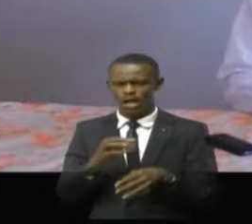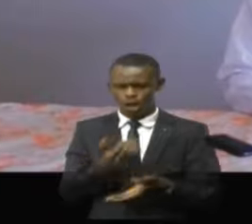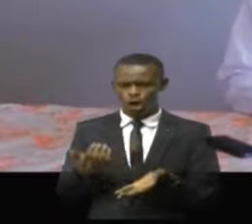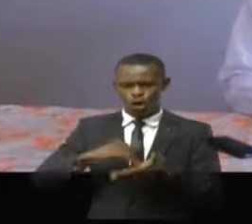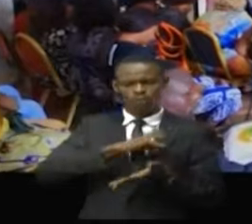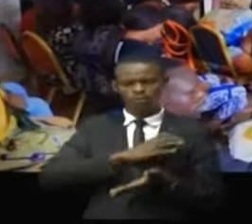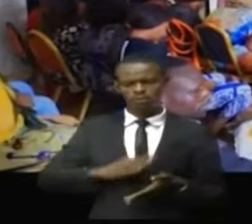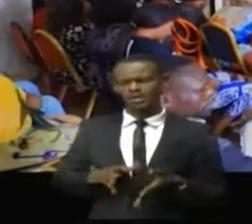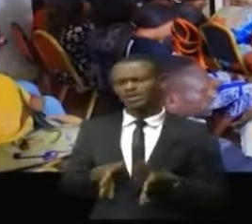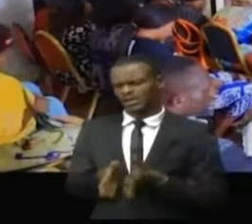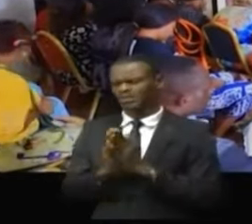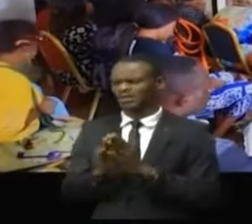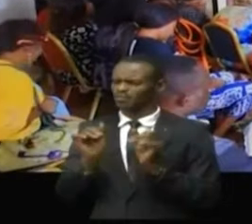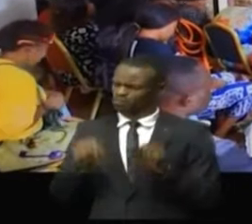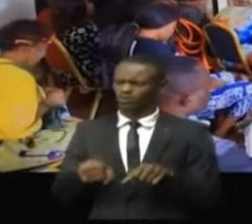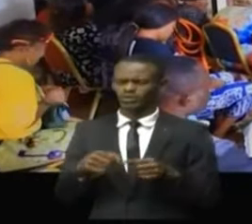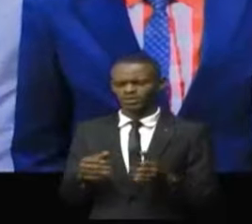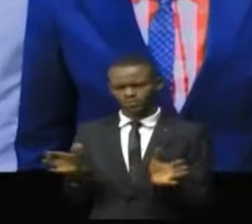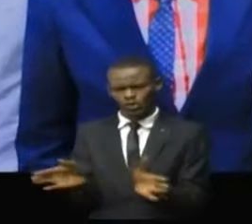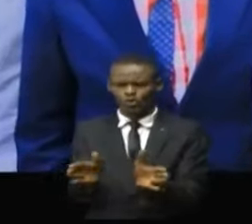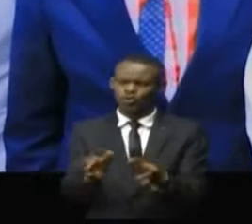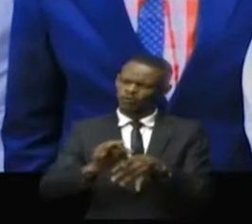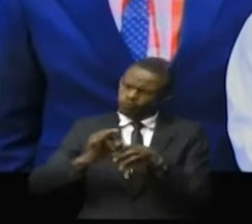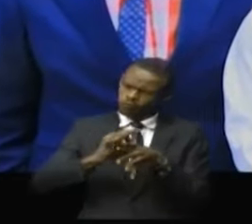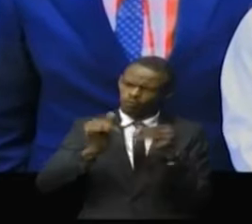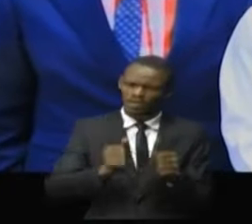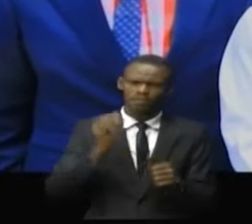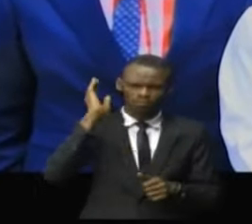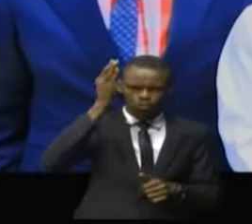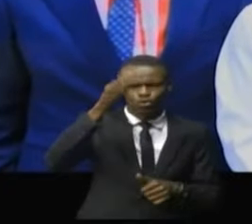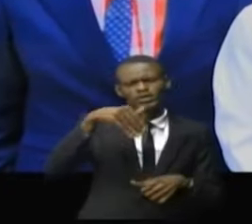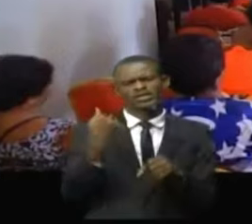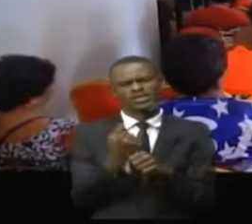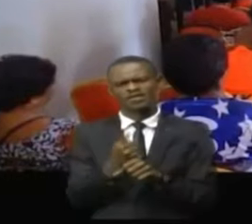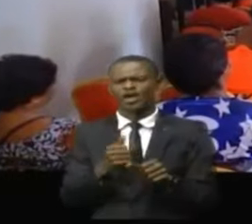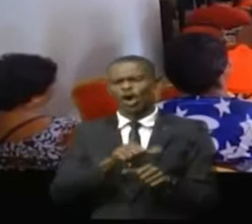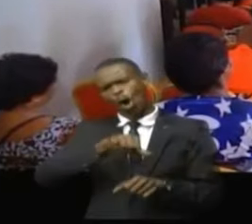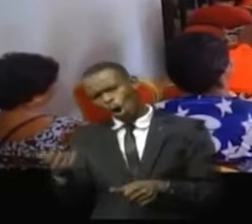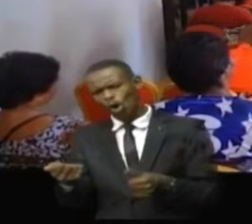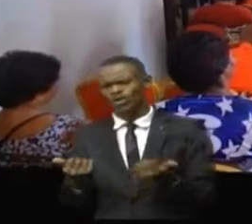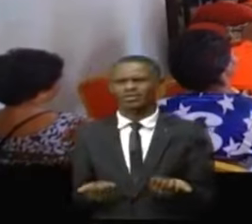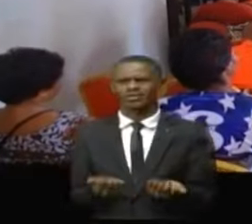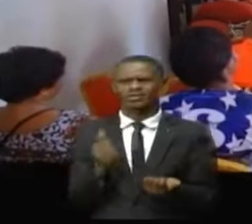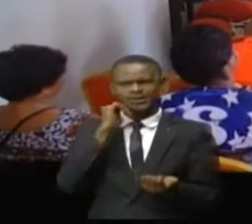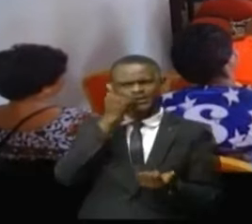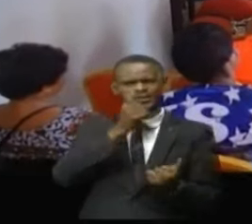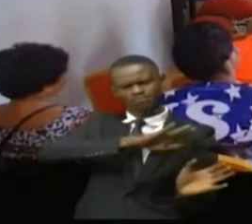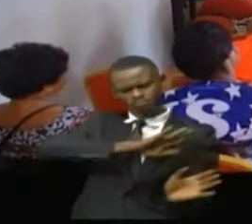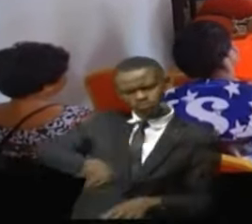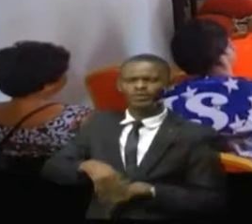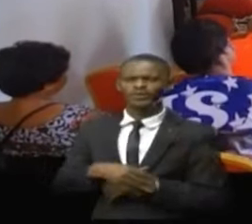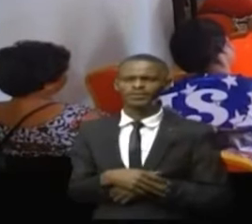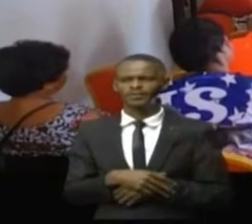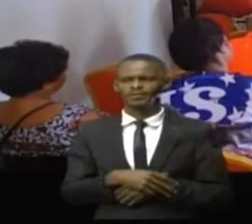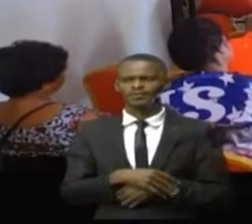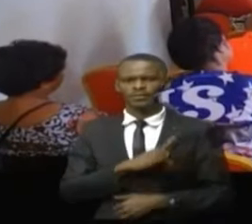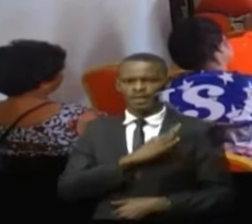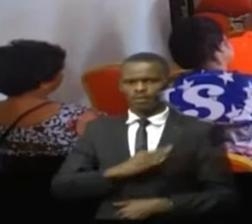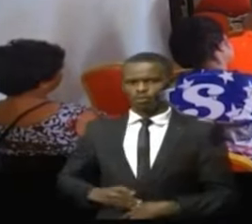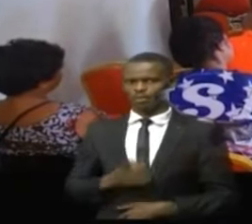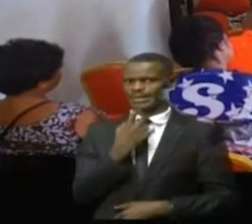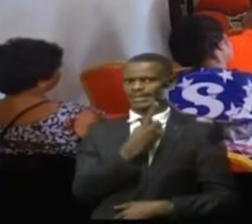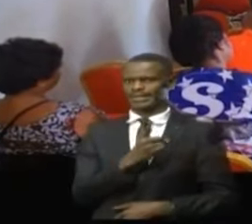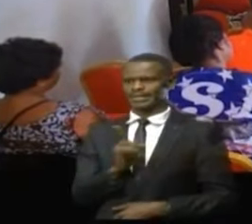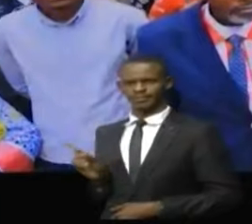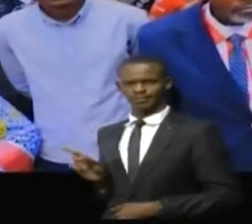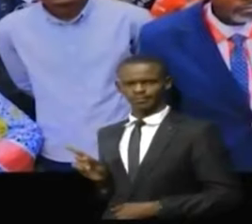même direction pour profiter de l'encadrement. Léo Tuna Pokele Abadada. Aujourd'hui, nous avons accueilli